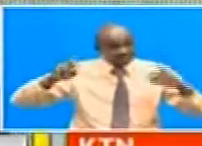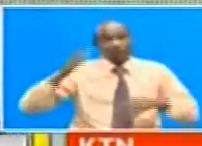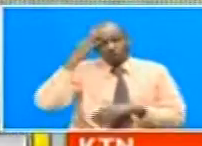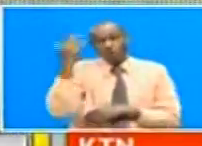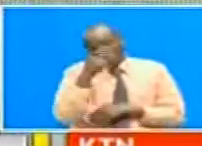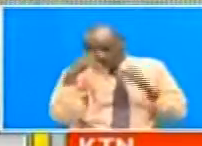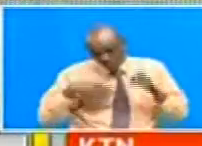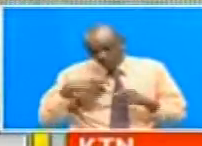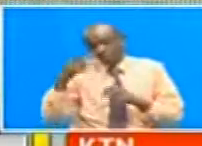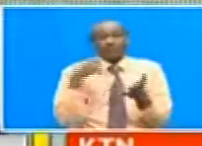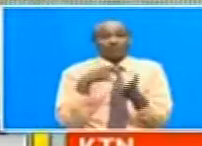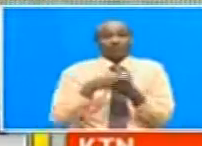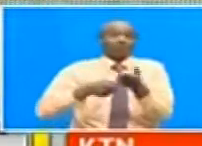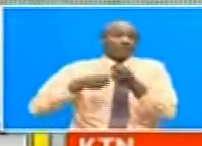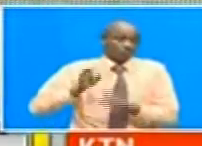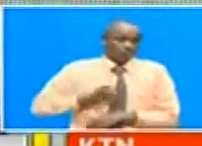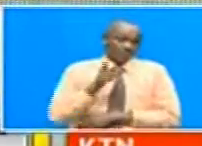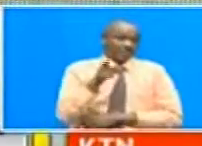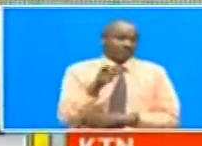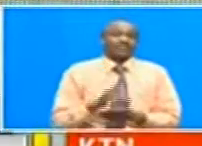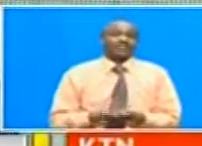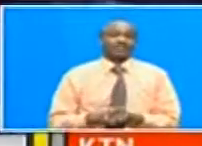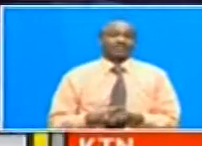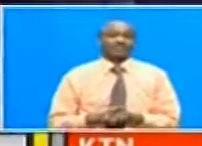wa kuwasaka washukiwa hao.